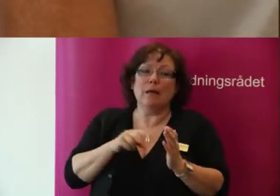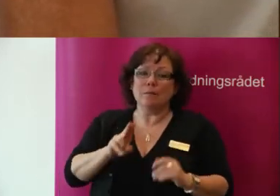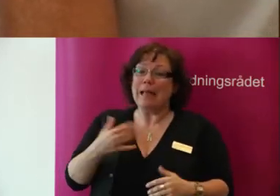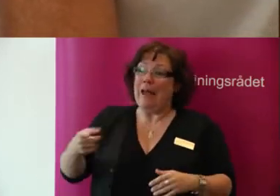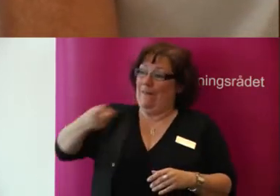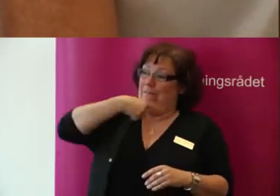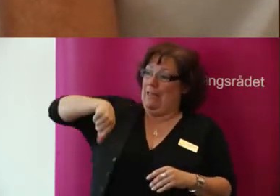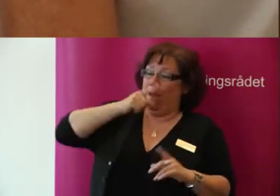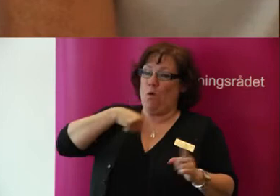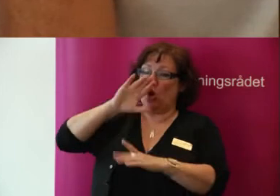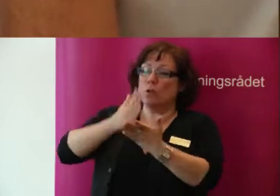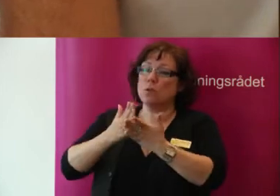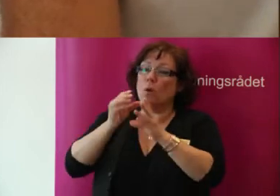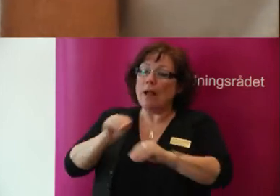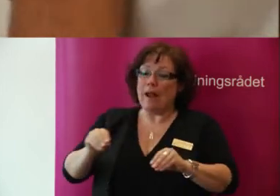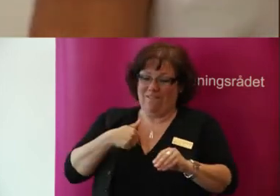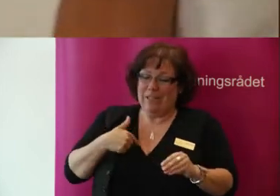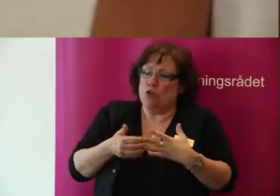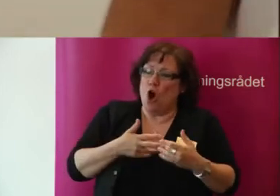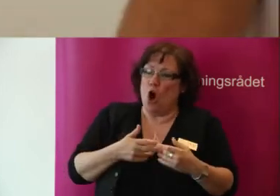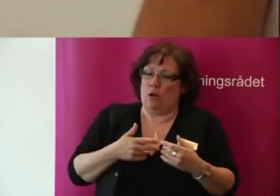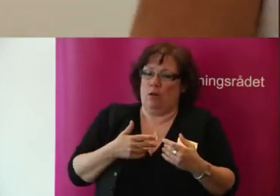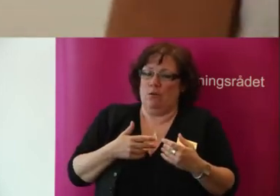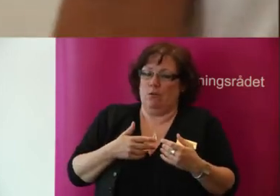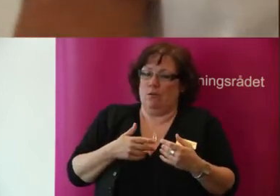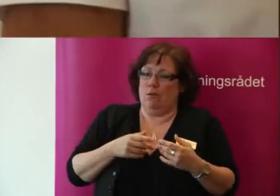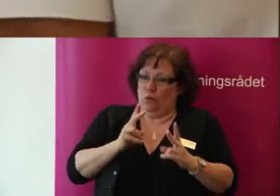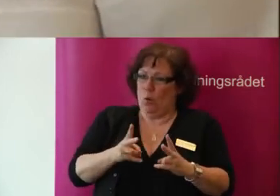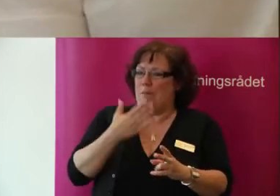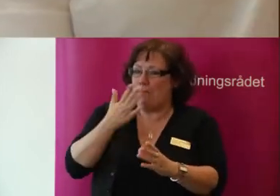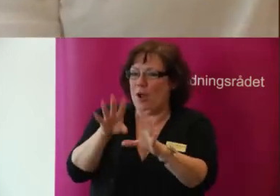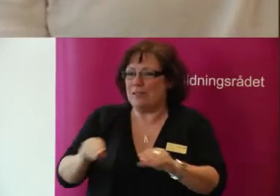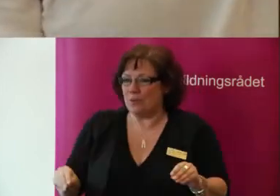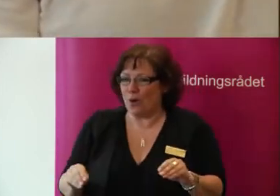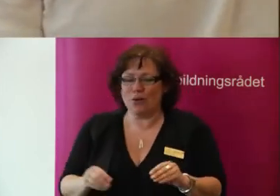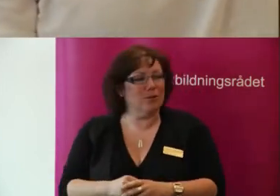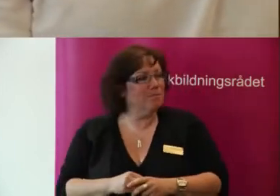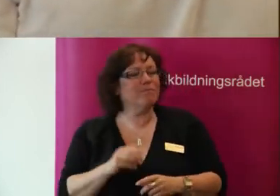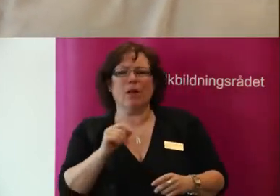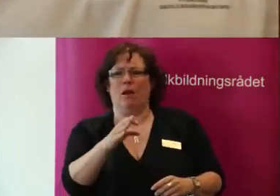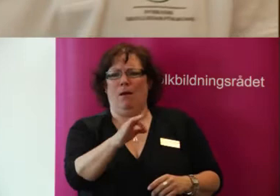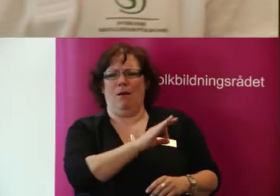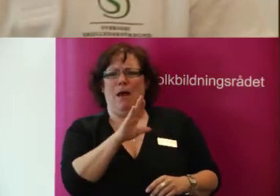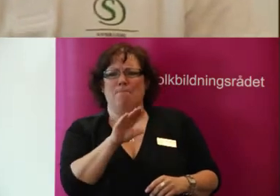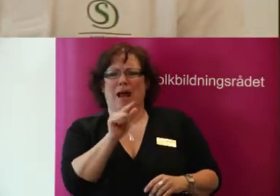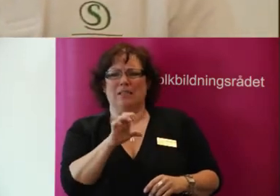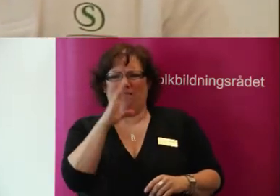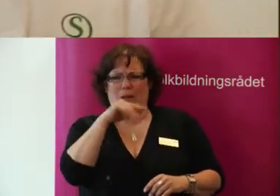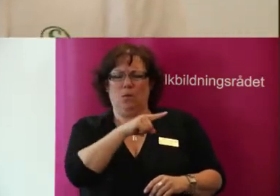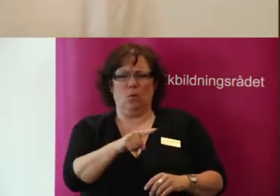folkhögskollärare som gör det så att det blir så himla bra. Mats, jag vet att du vurmar för